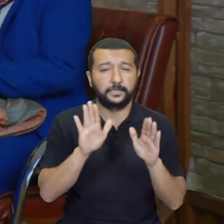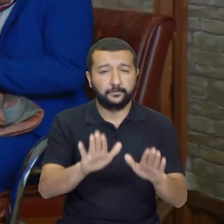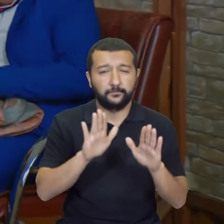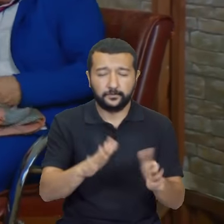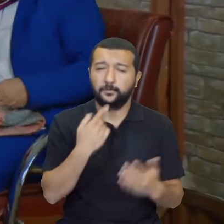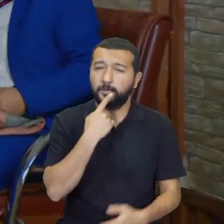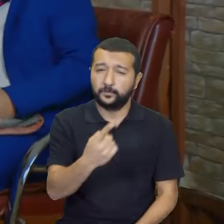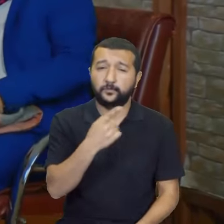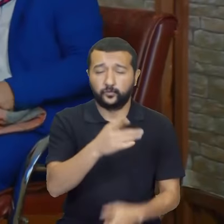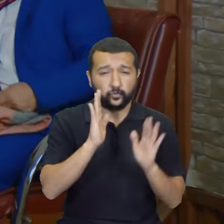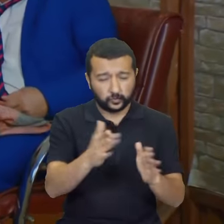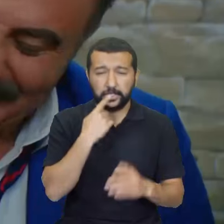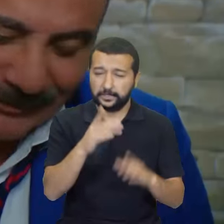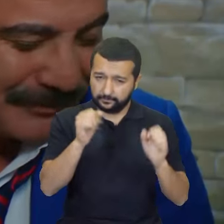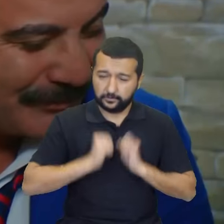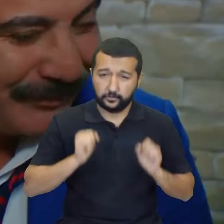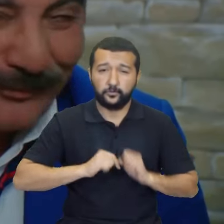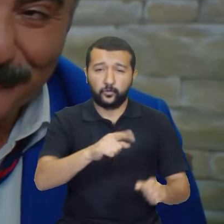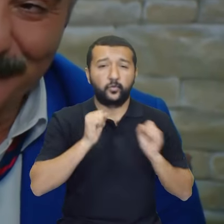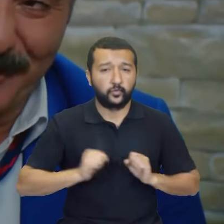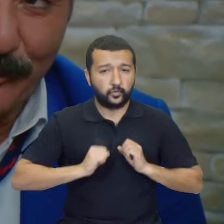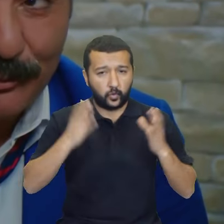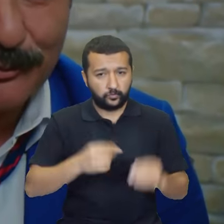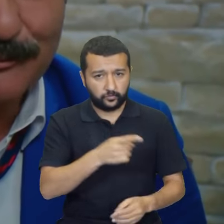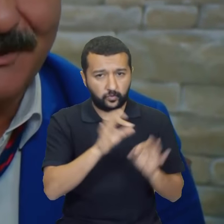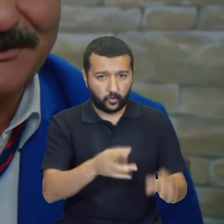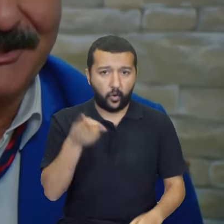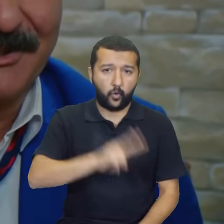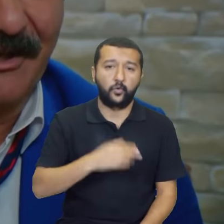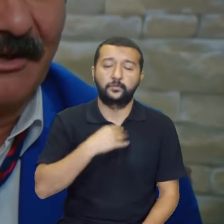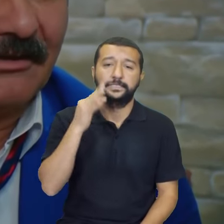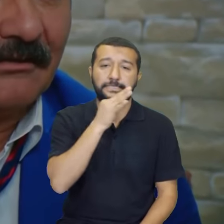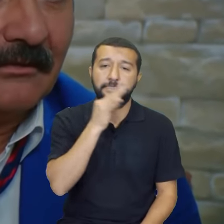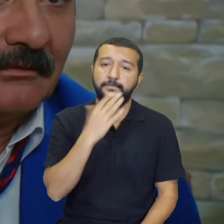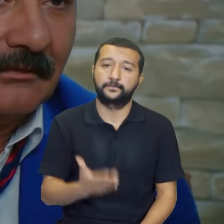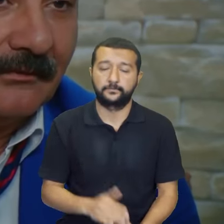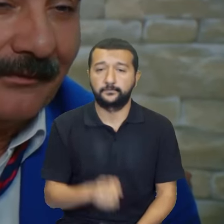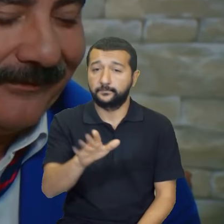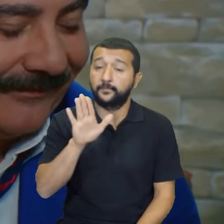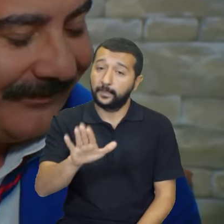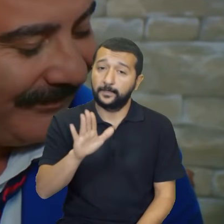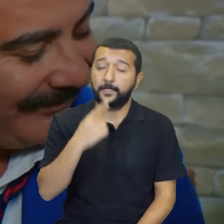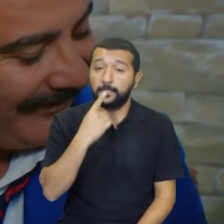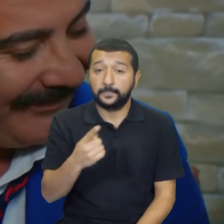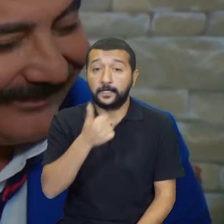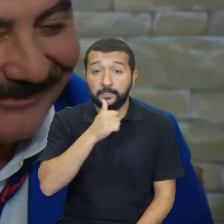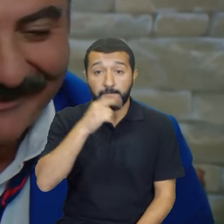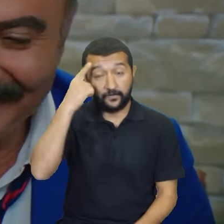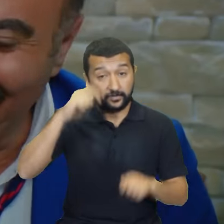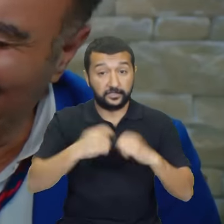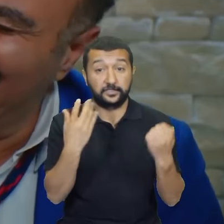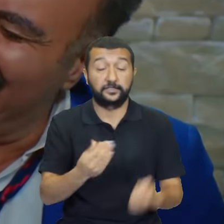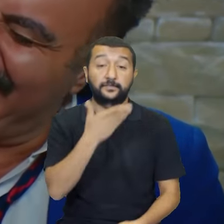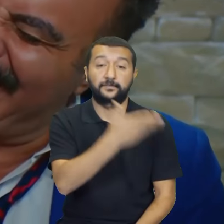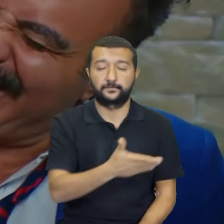Tamam kursa gideceğim, tamam be. Ya kursa olur mu ya? Ölüyordum Ayşen ya. Ya tamam, adamın kafası yarıldı.